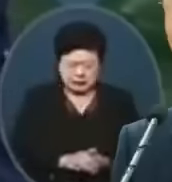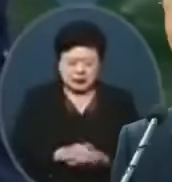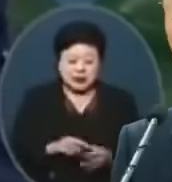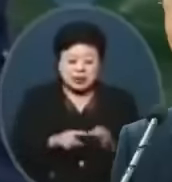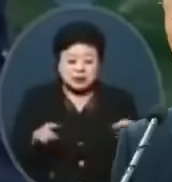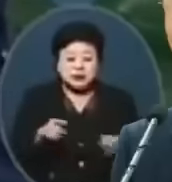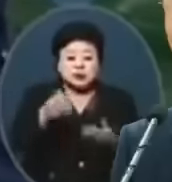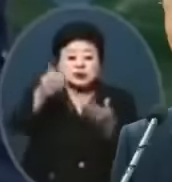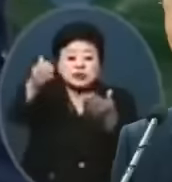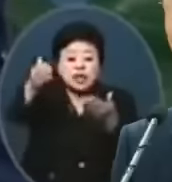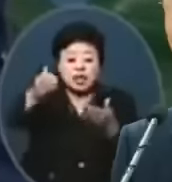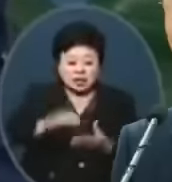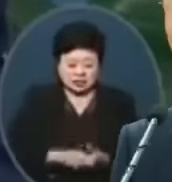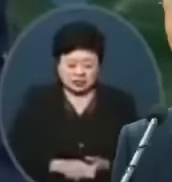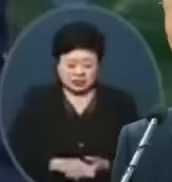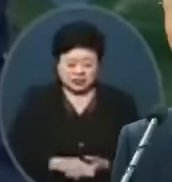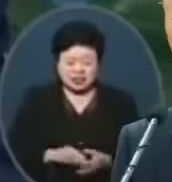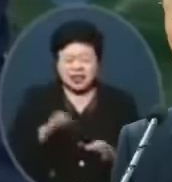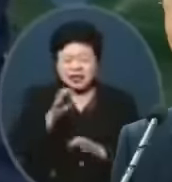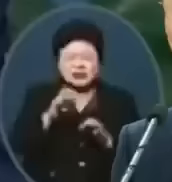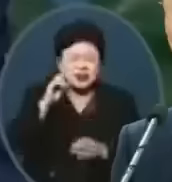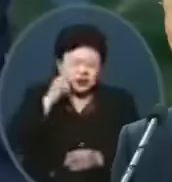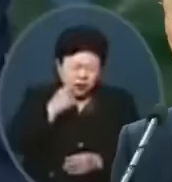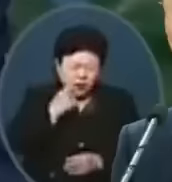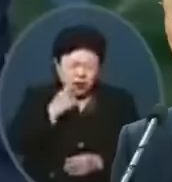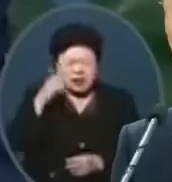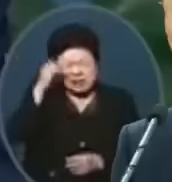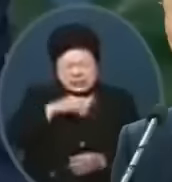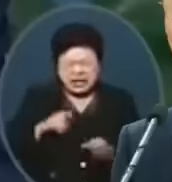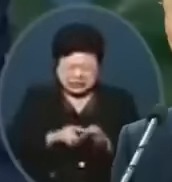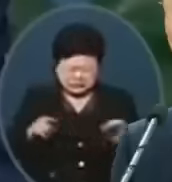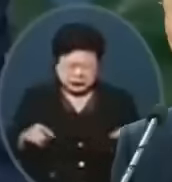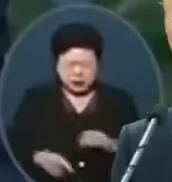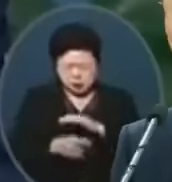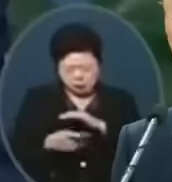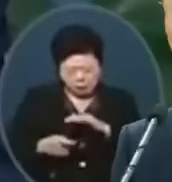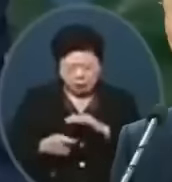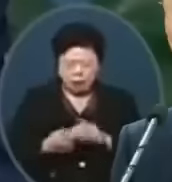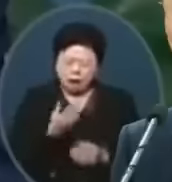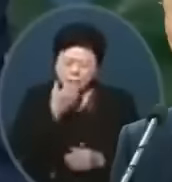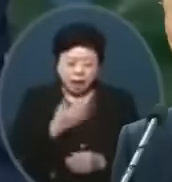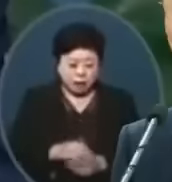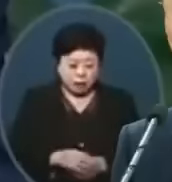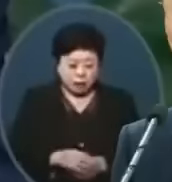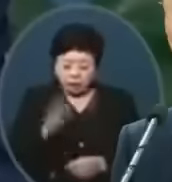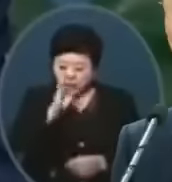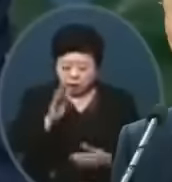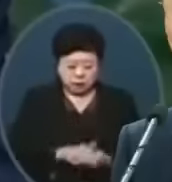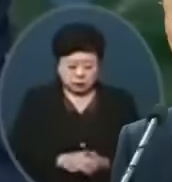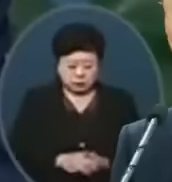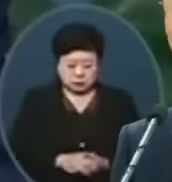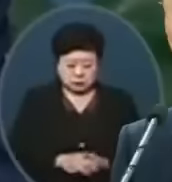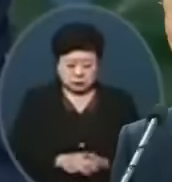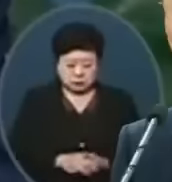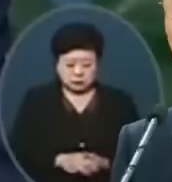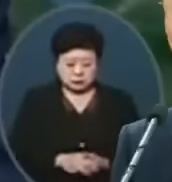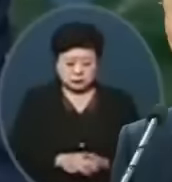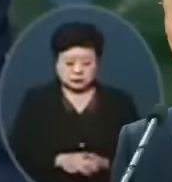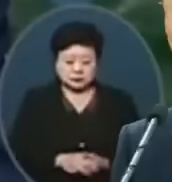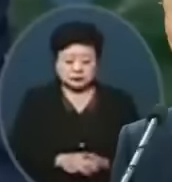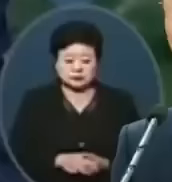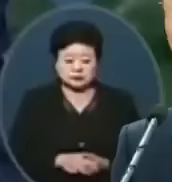십일조를 드려. 아, 요새 경제가 어려운데 십일조를 하나님이 요구한다고 다 드릴 수가